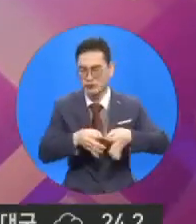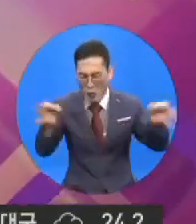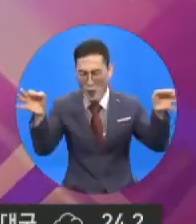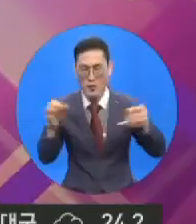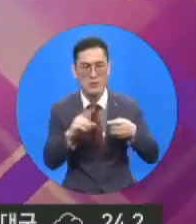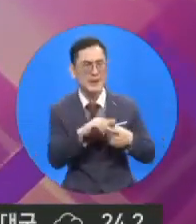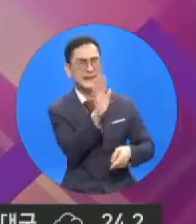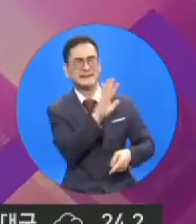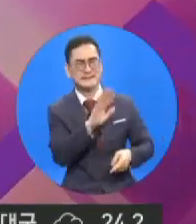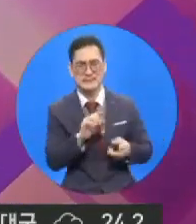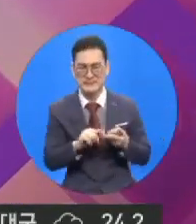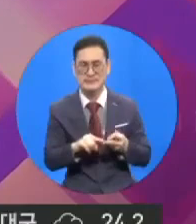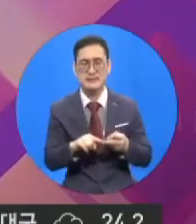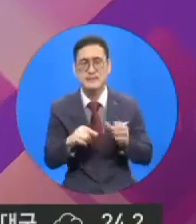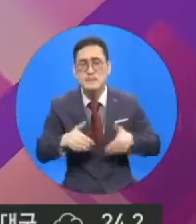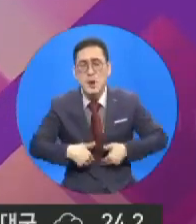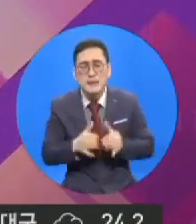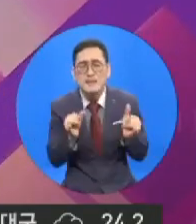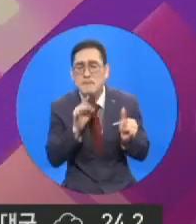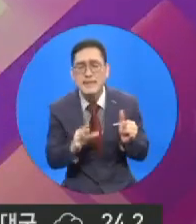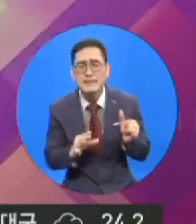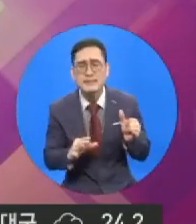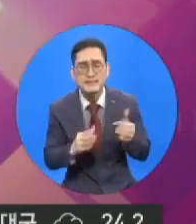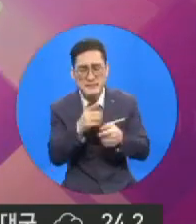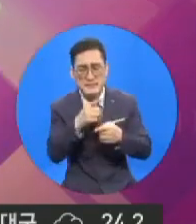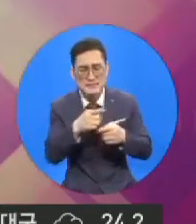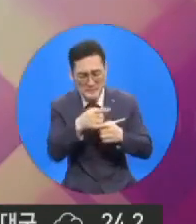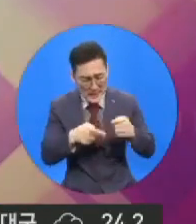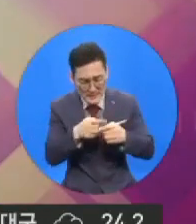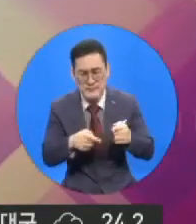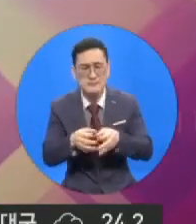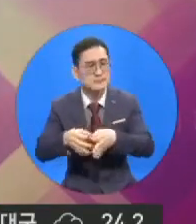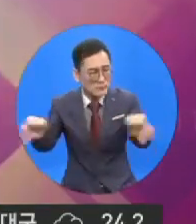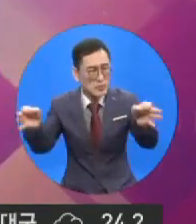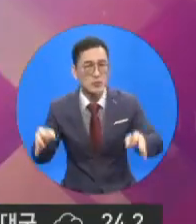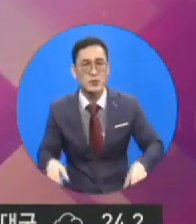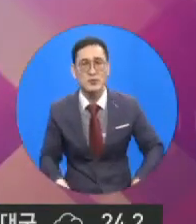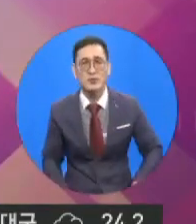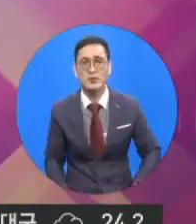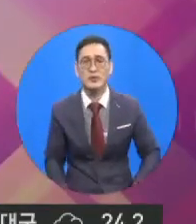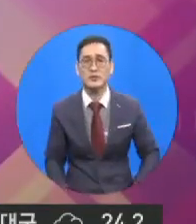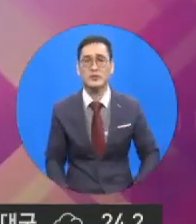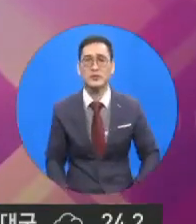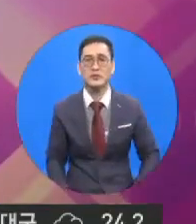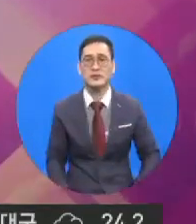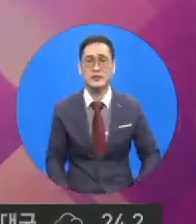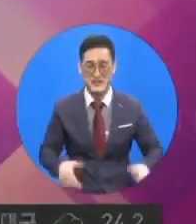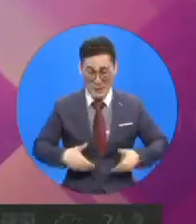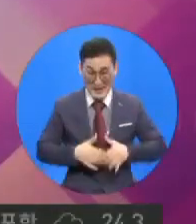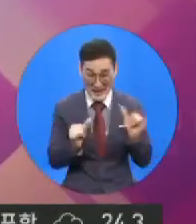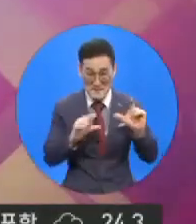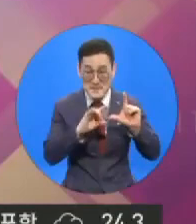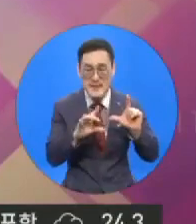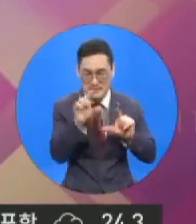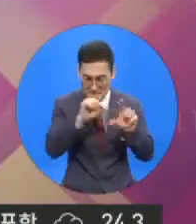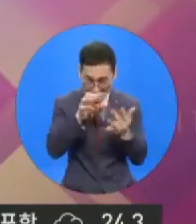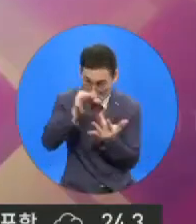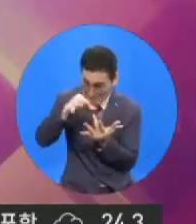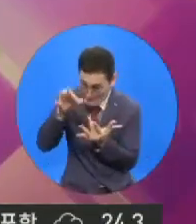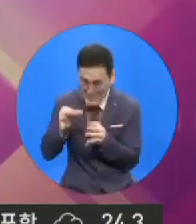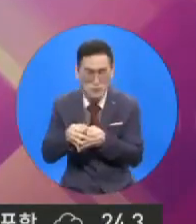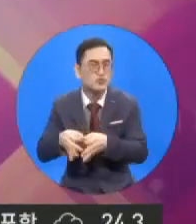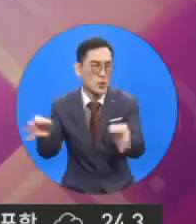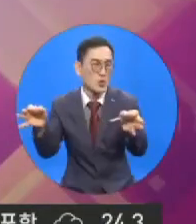주자라고 주장을 한 겁니다. 특히 신임 당대표에 당선된 이낙연 신임 당대표는 필요한 분들에게 선별적으로 지급해야